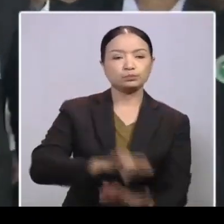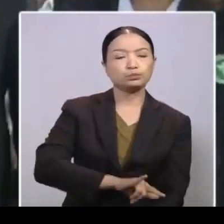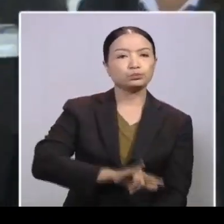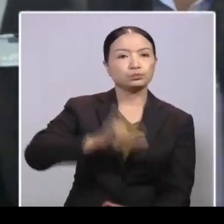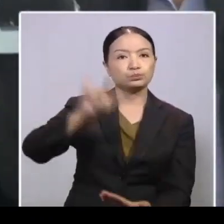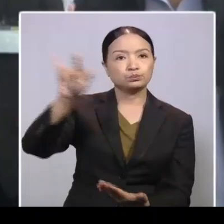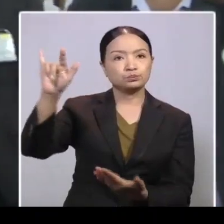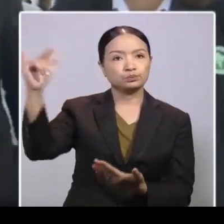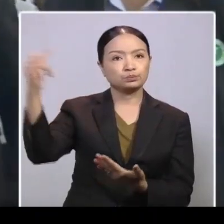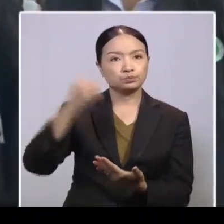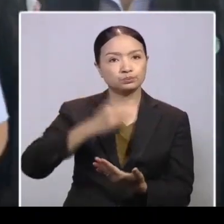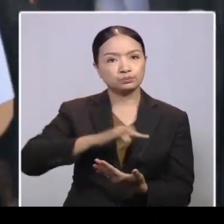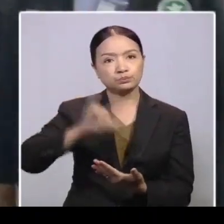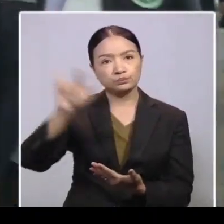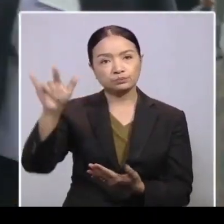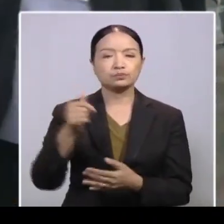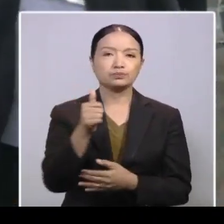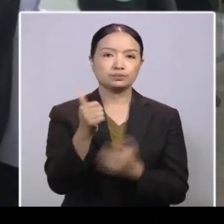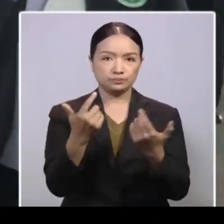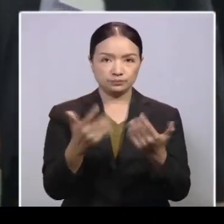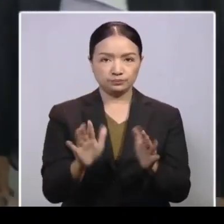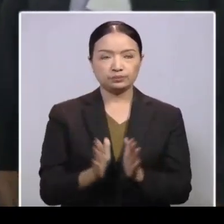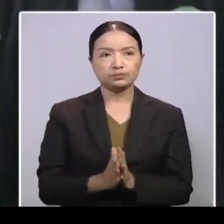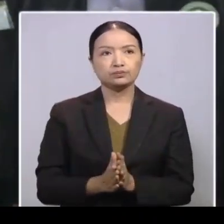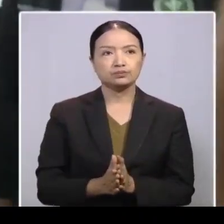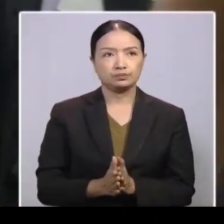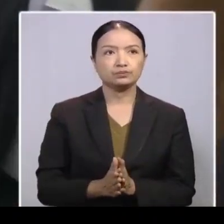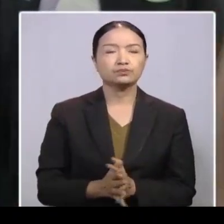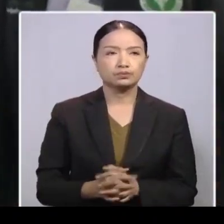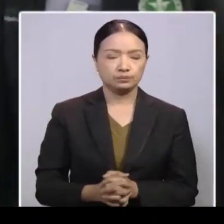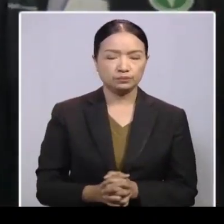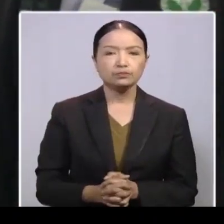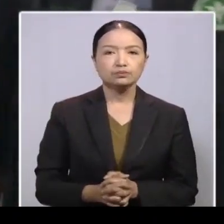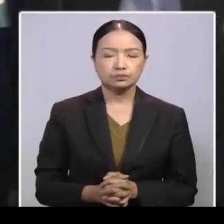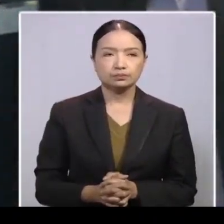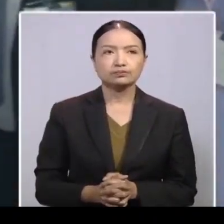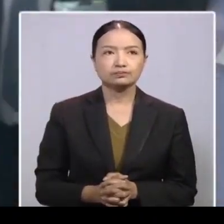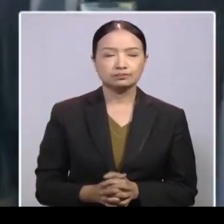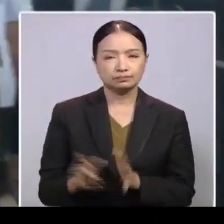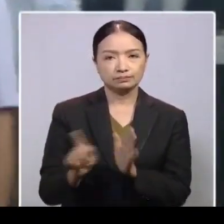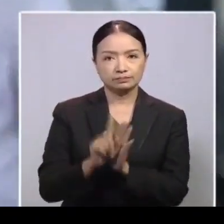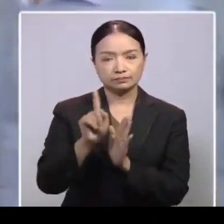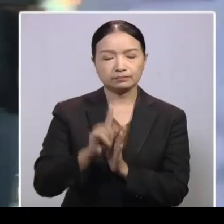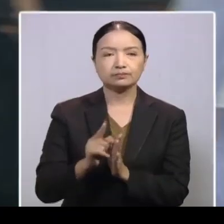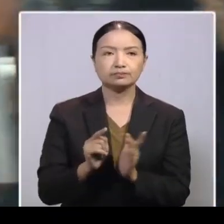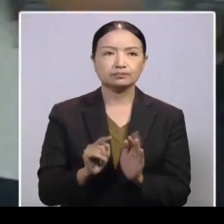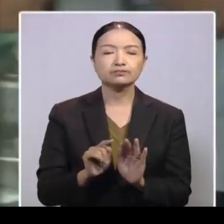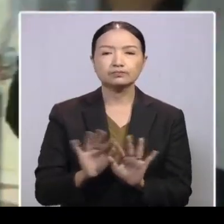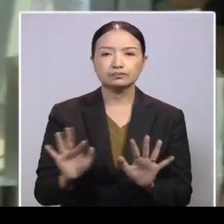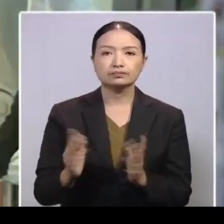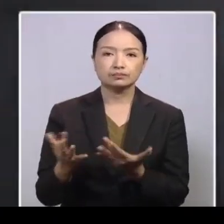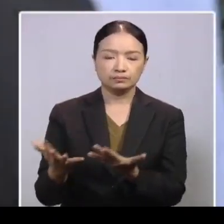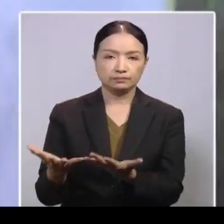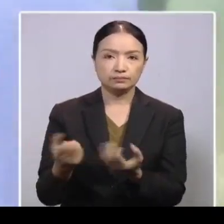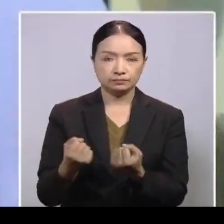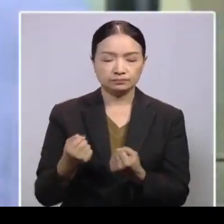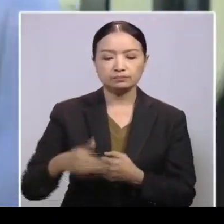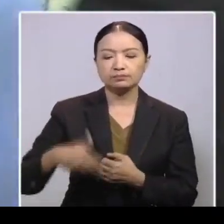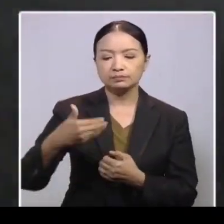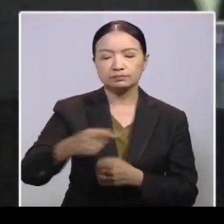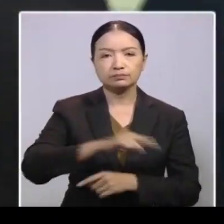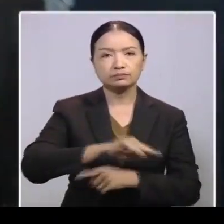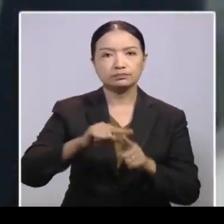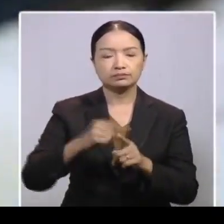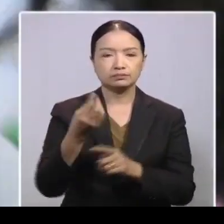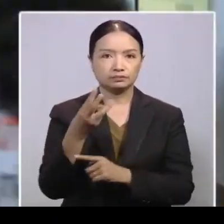าได้ปกตินะครับก็รอบแรกเนี่ยนะฮะที่จะเดินทางไปรับแรงงานไทยเนี่ยนะครับก็ถัดจากนี้ก็คือวันที่16ตุลาค